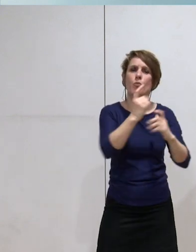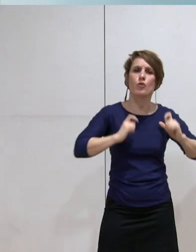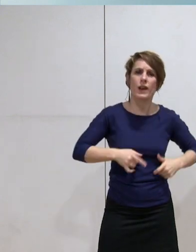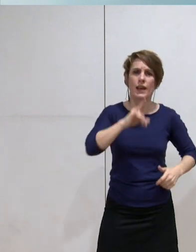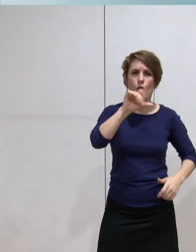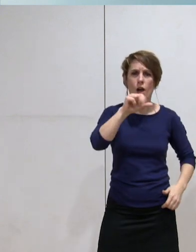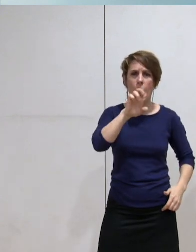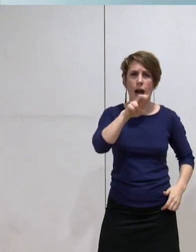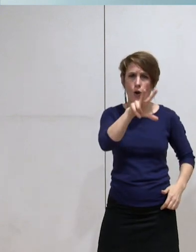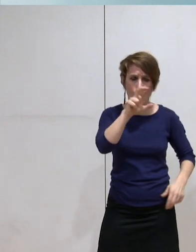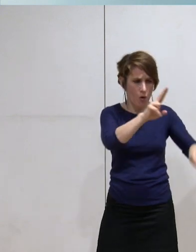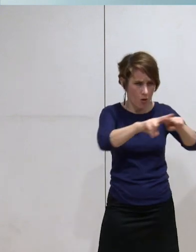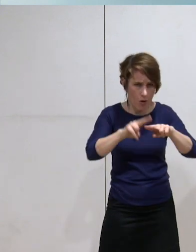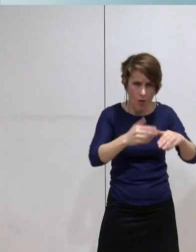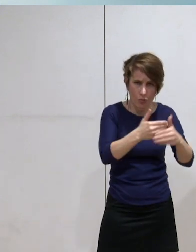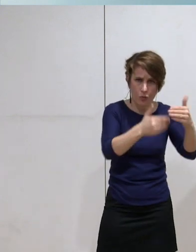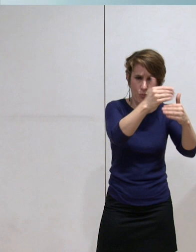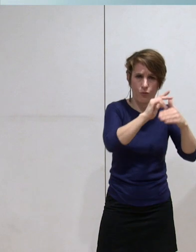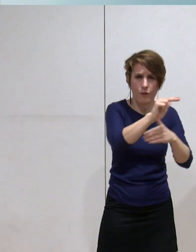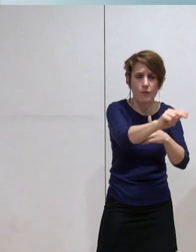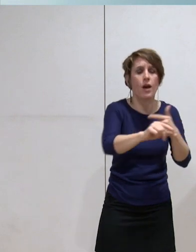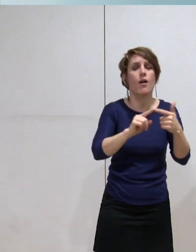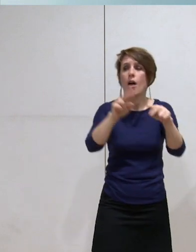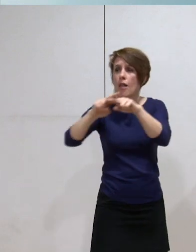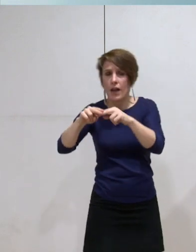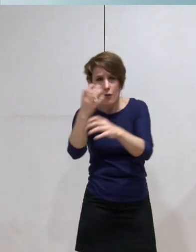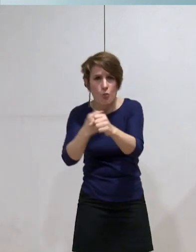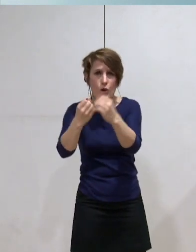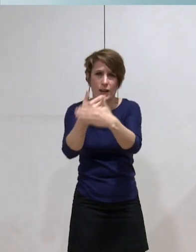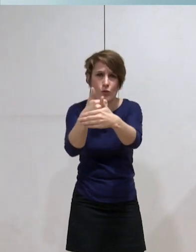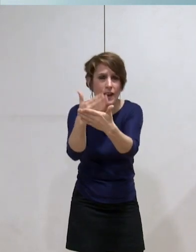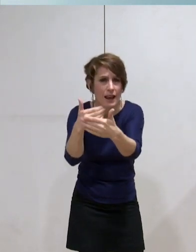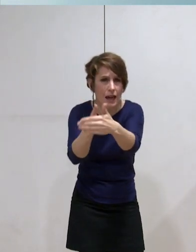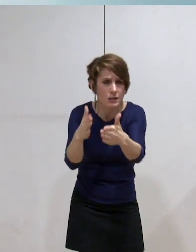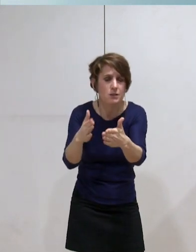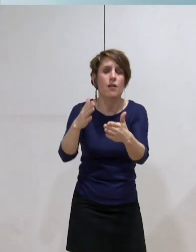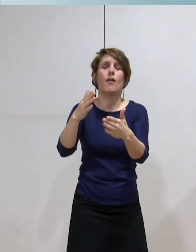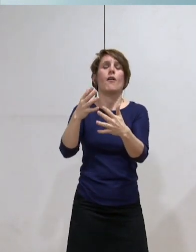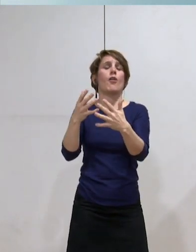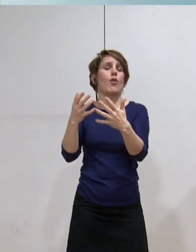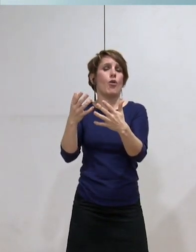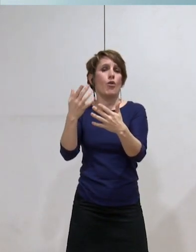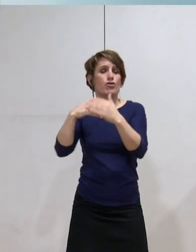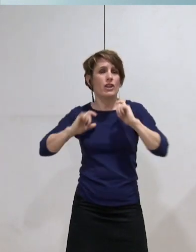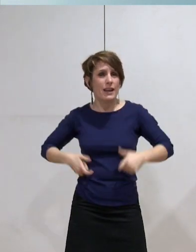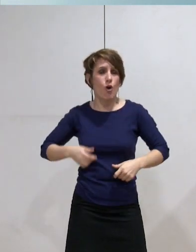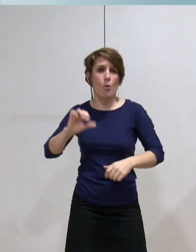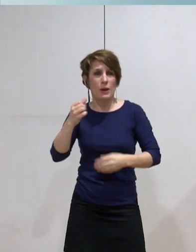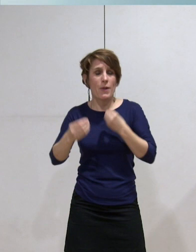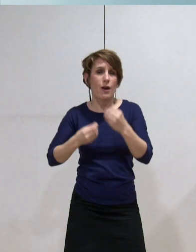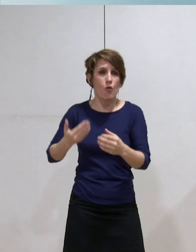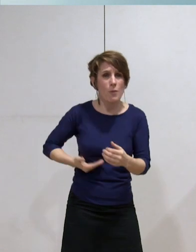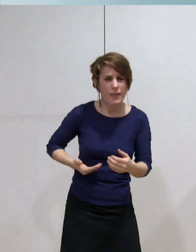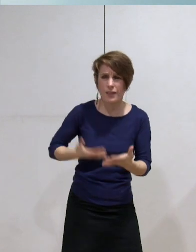reux des travaux permettant l'accueil de nouvelles classes de maternelles et primaires dans les école Sid Ibrahim d'udet Élysée chatin